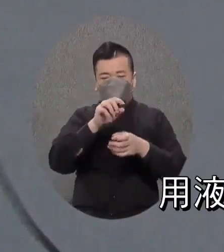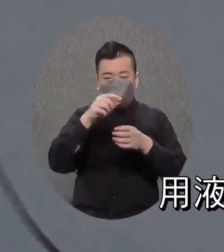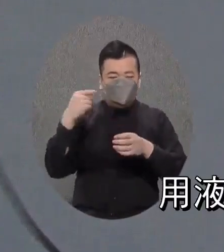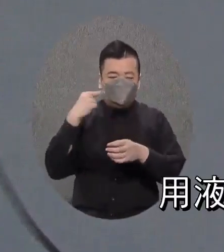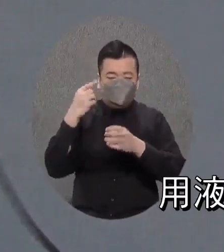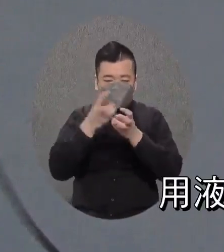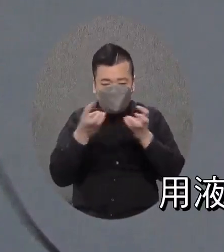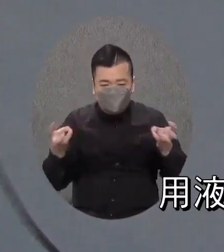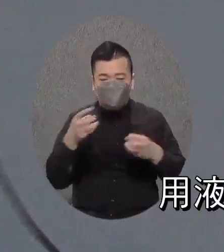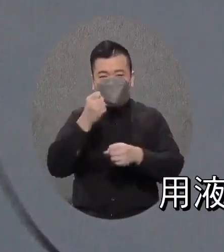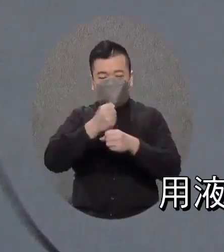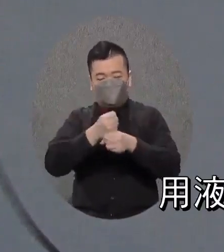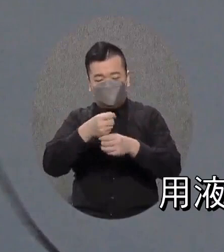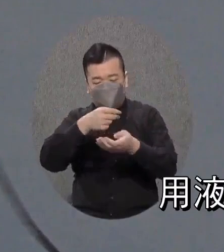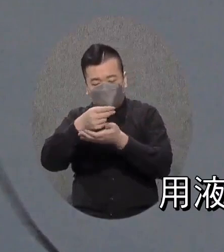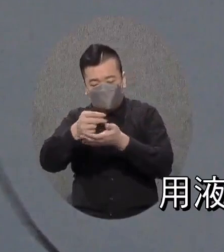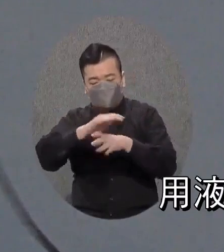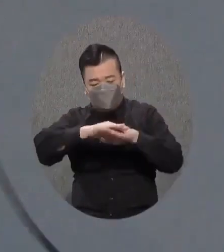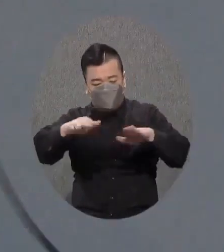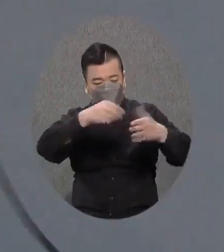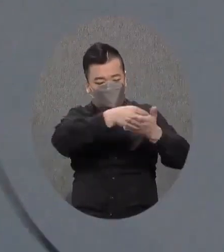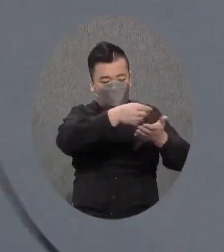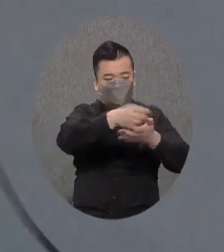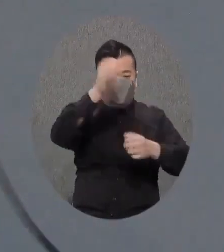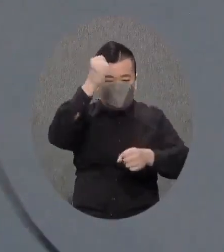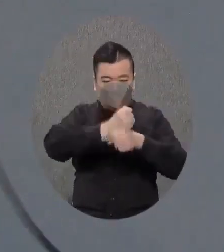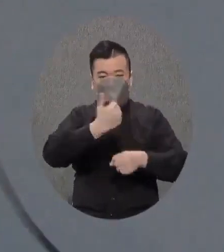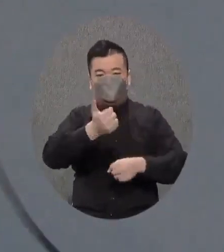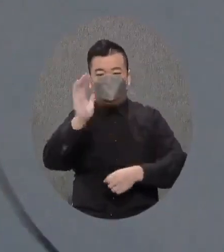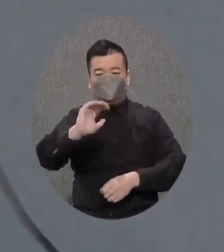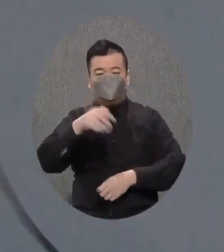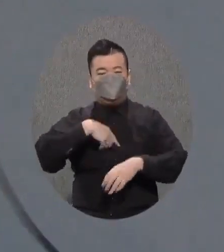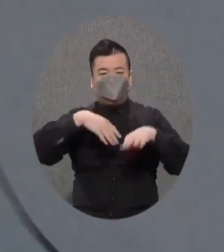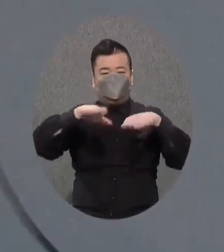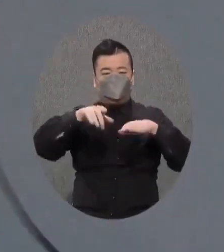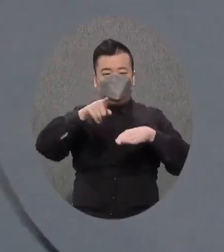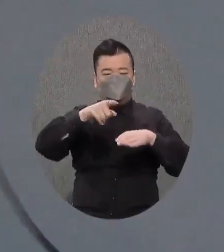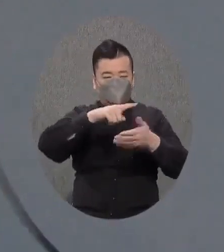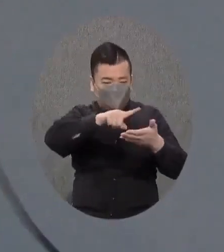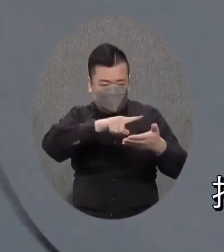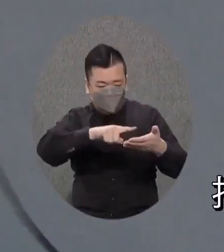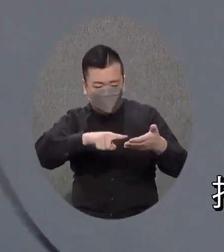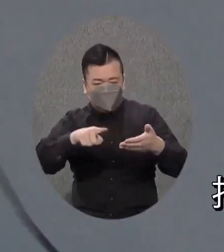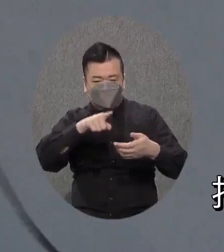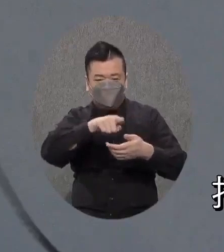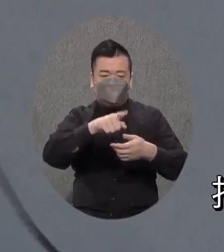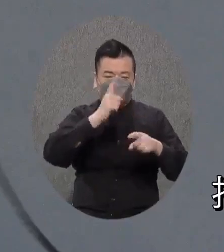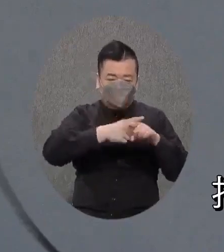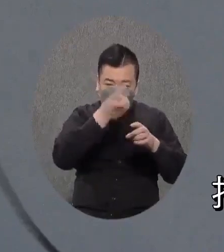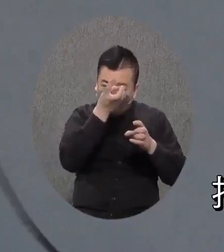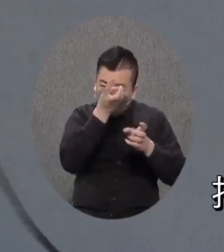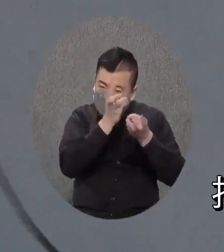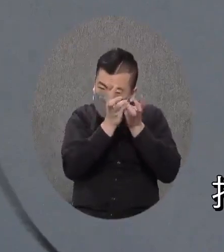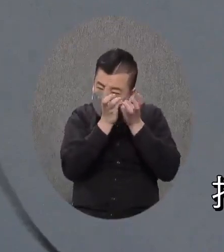去創作唔同嘅畫面喺個板上邊嘅。咁依個咧，亦都係類似我哋咧係做素描嘅狀態咧，係將啲好仔細